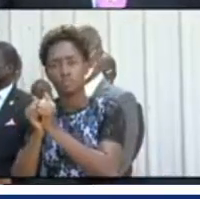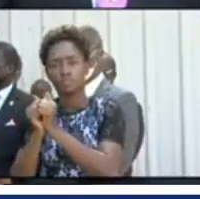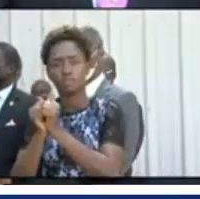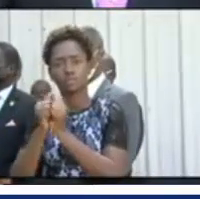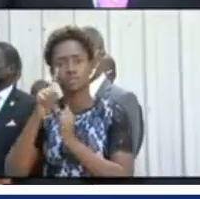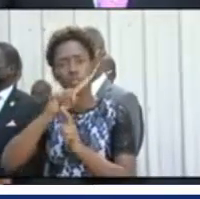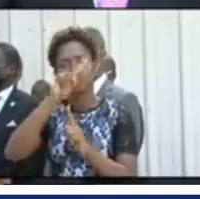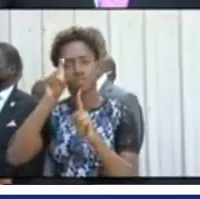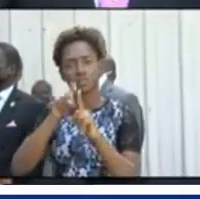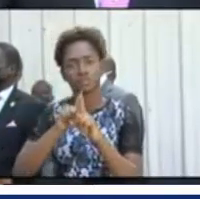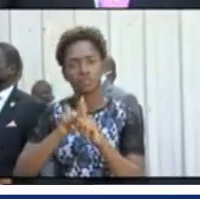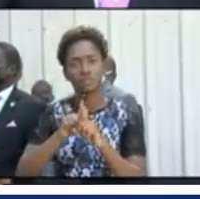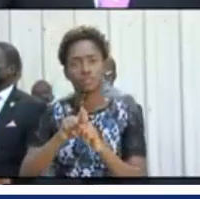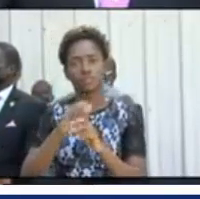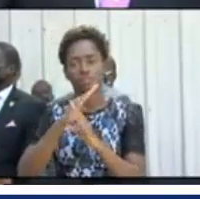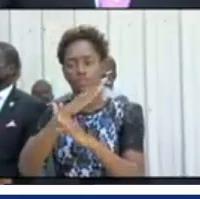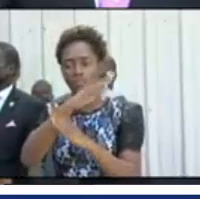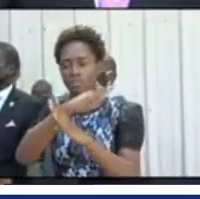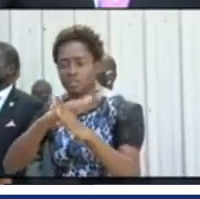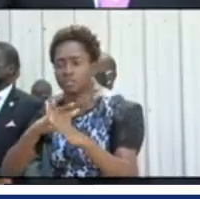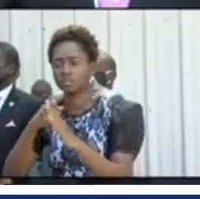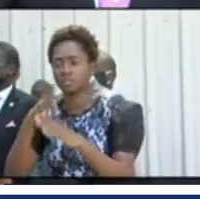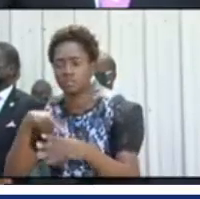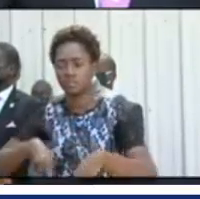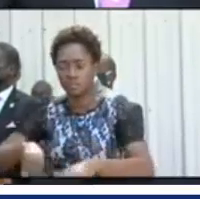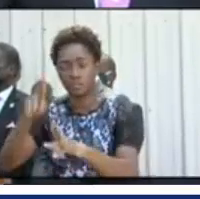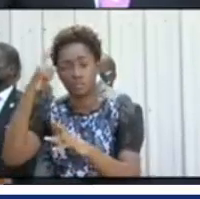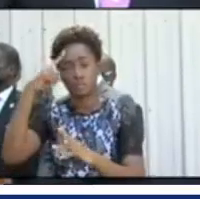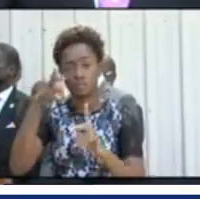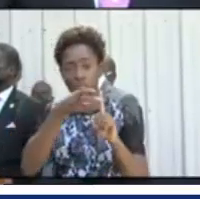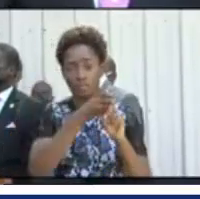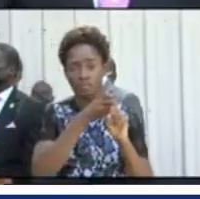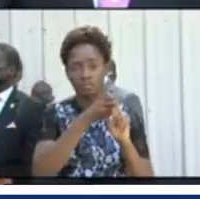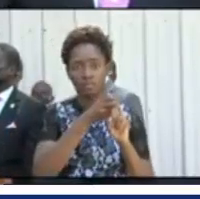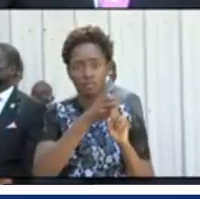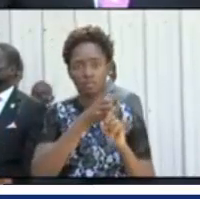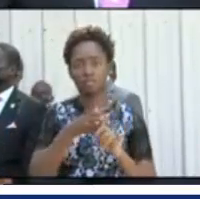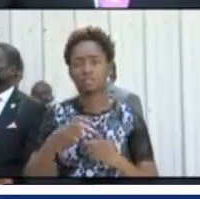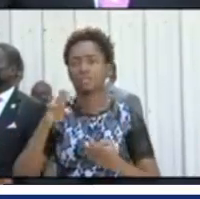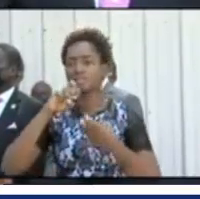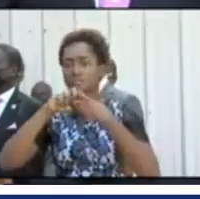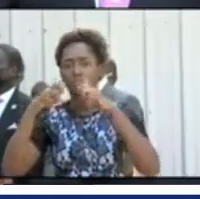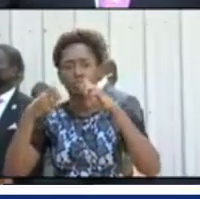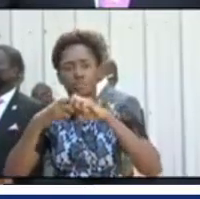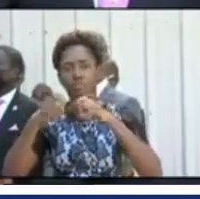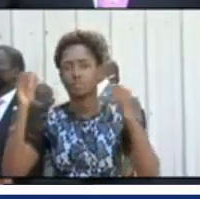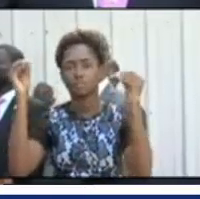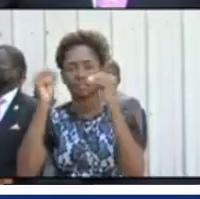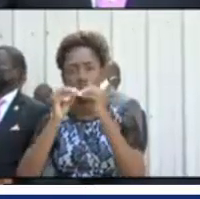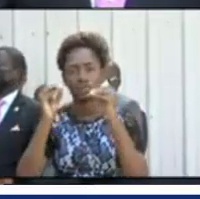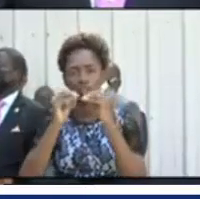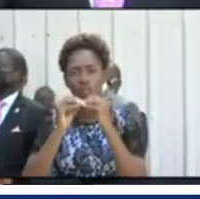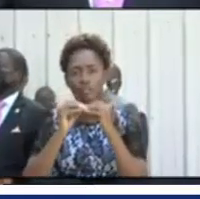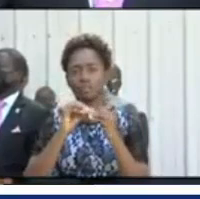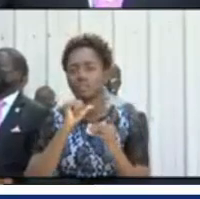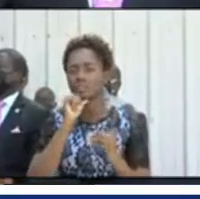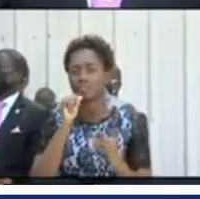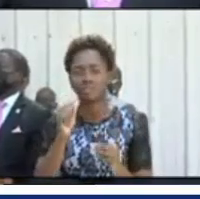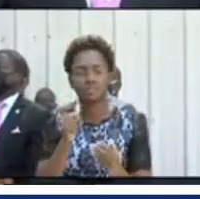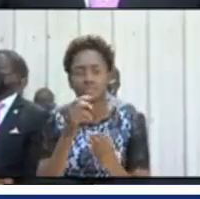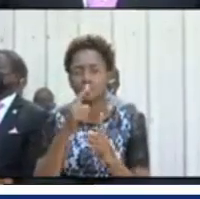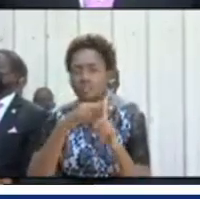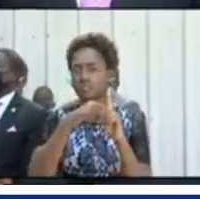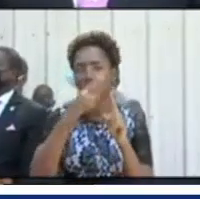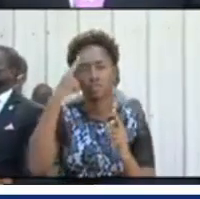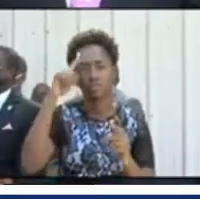parce que l'heure yo barre route pour être un kidnapping c'est compliqué, il y a compliqué problème là. C'est pas résoudre que